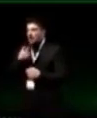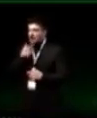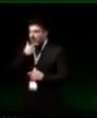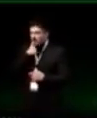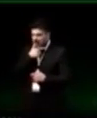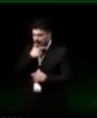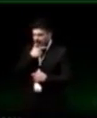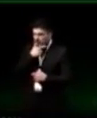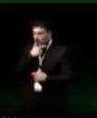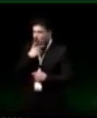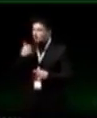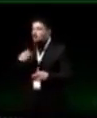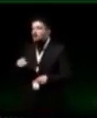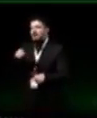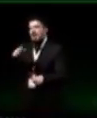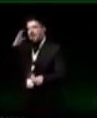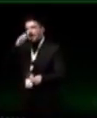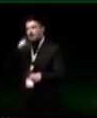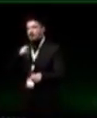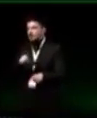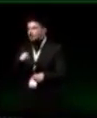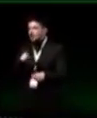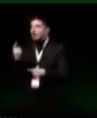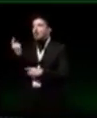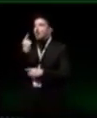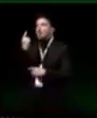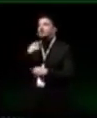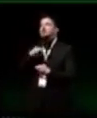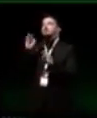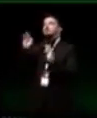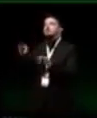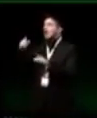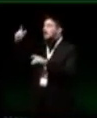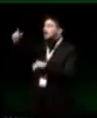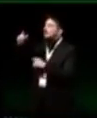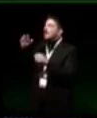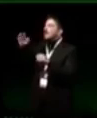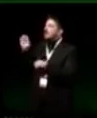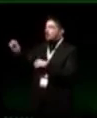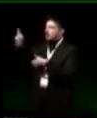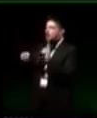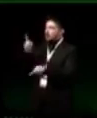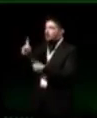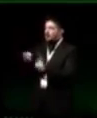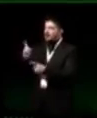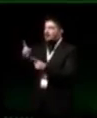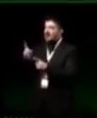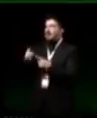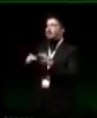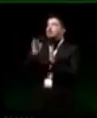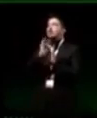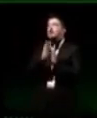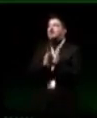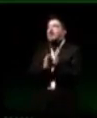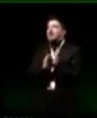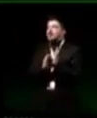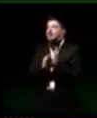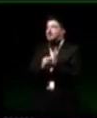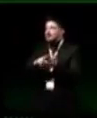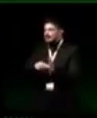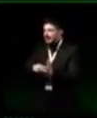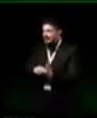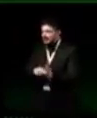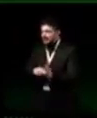Perché capirono che l'unico modo per arrivare all'Europa politica era passare dalle regole tecniche, del mettere insieme